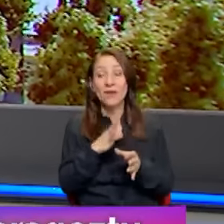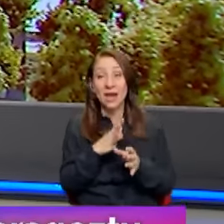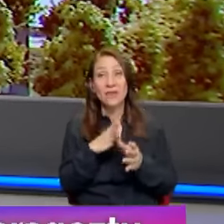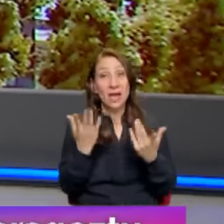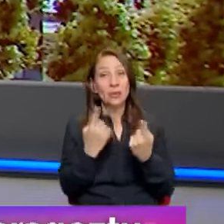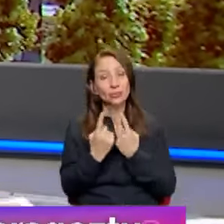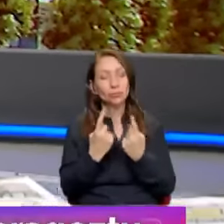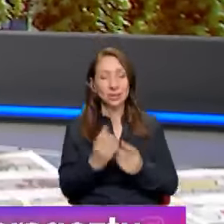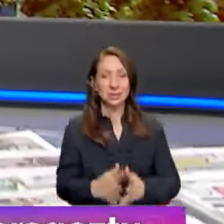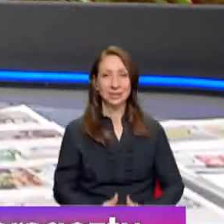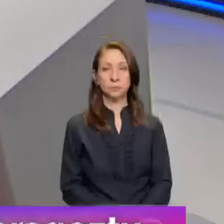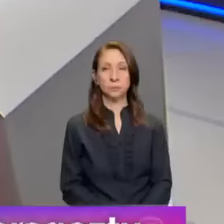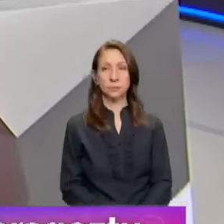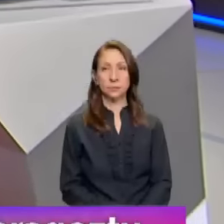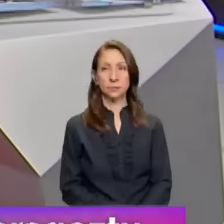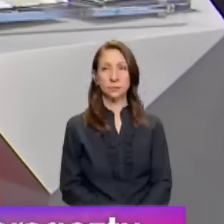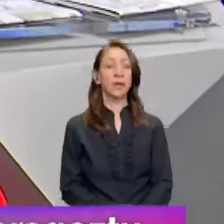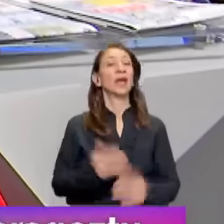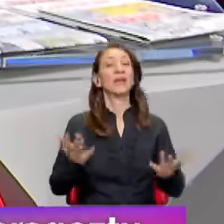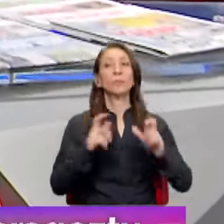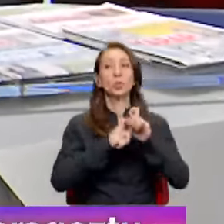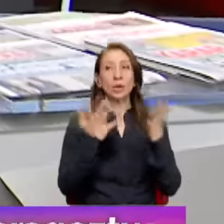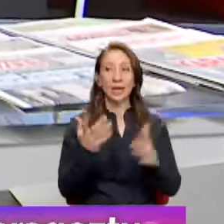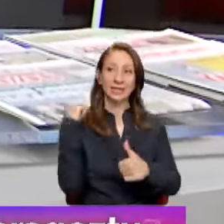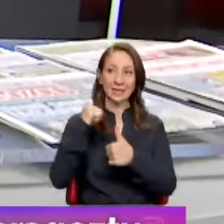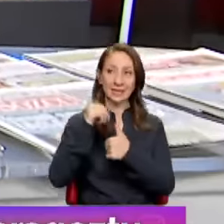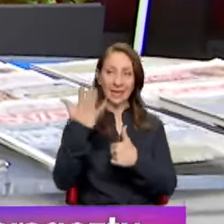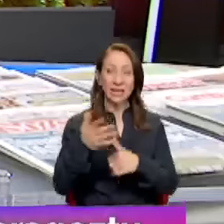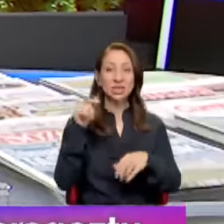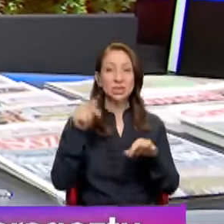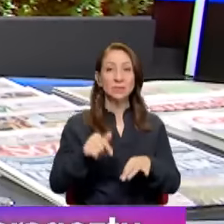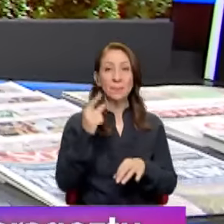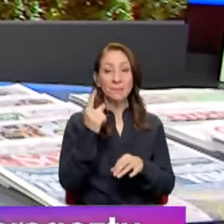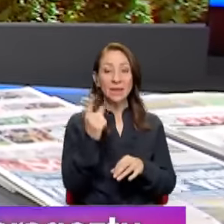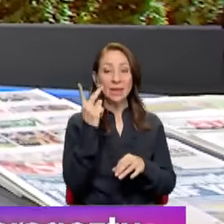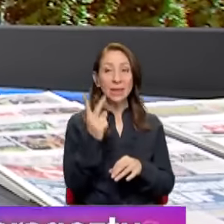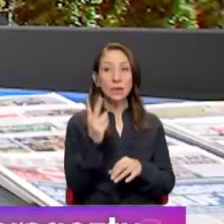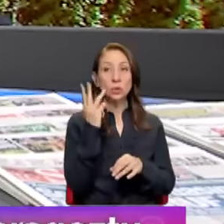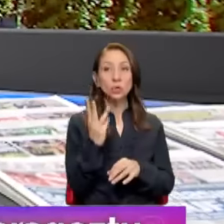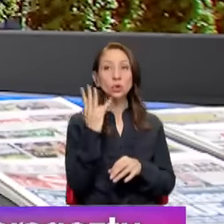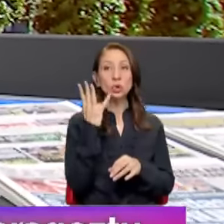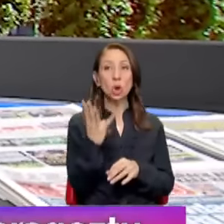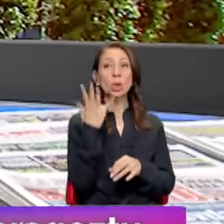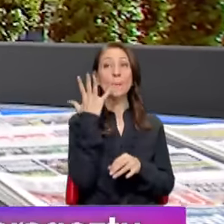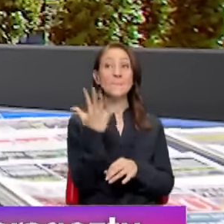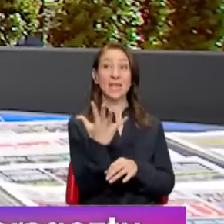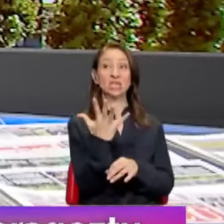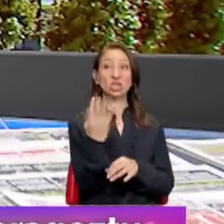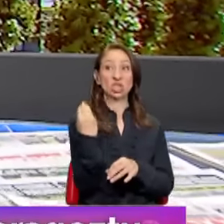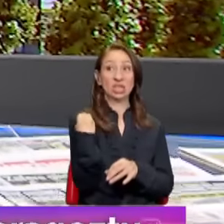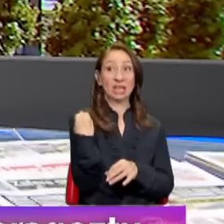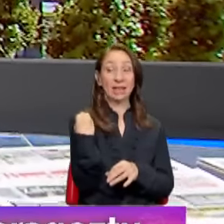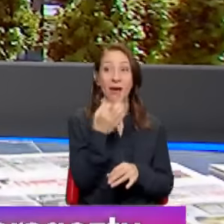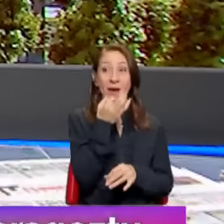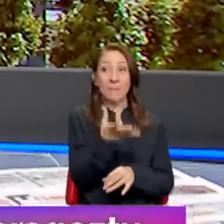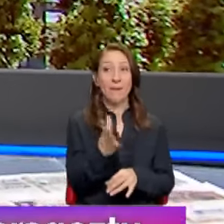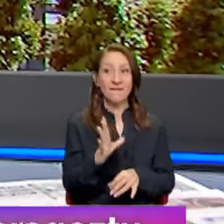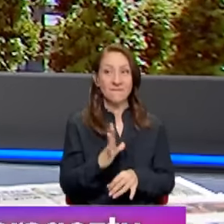ve konuşacağız efendim günaydın bir kez daha şimdi 1 2 3 4 5 yeni